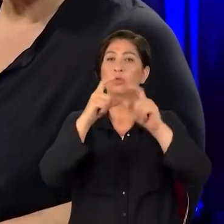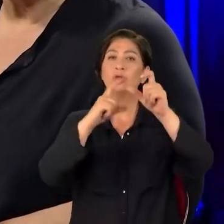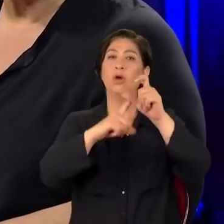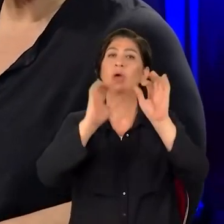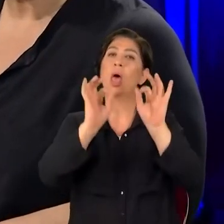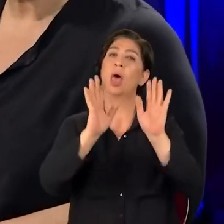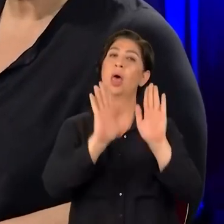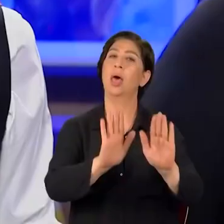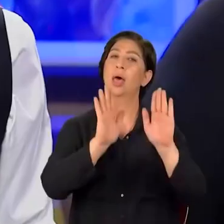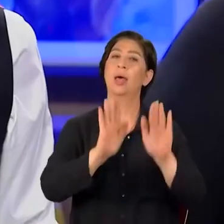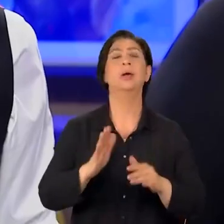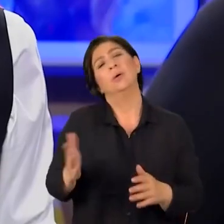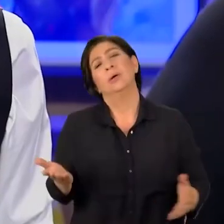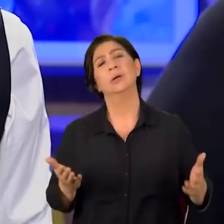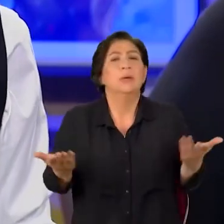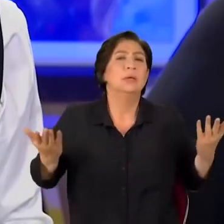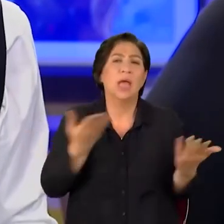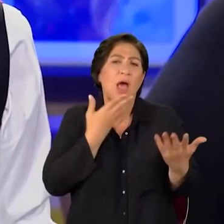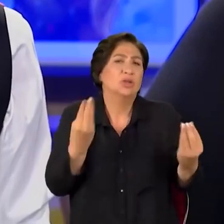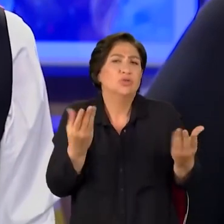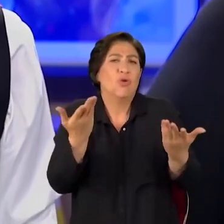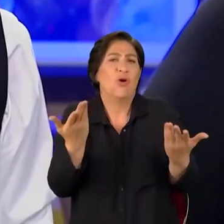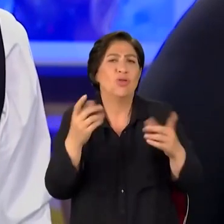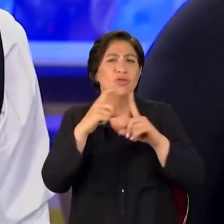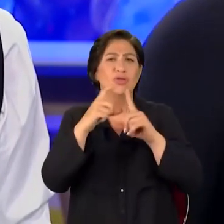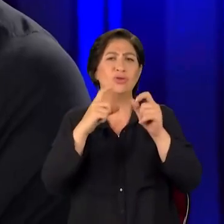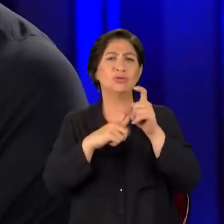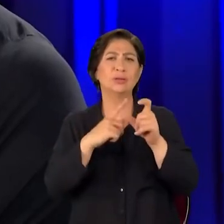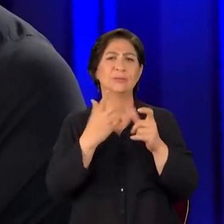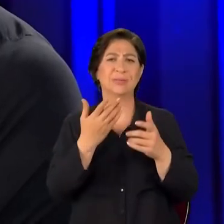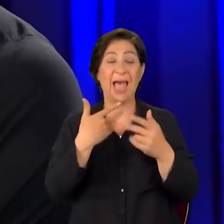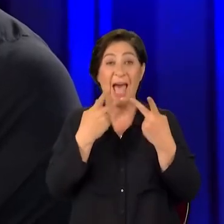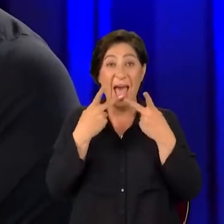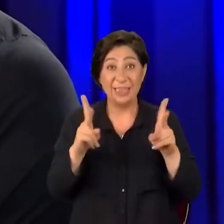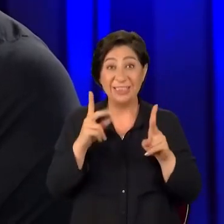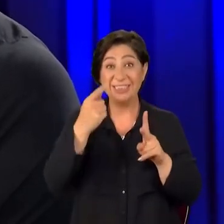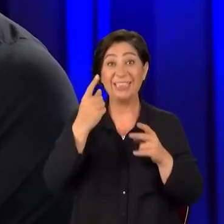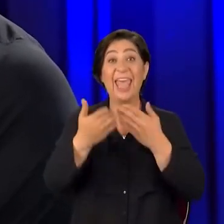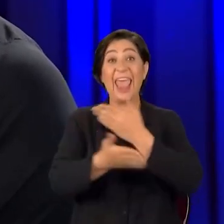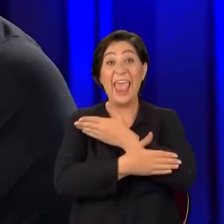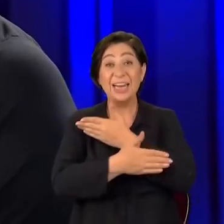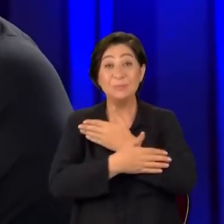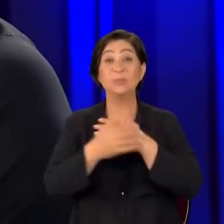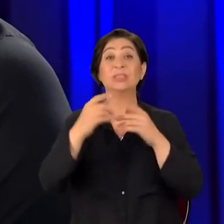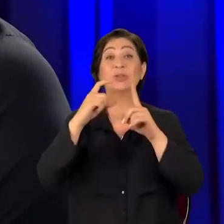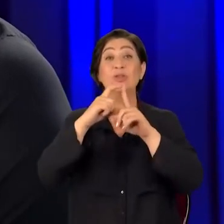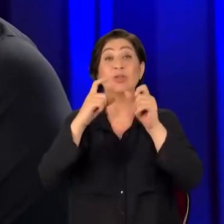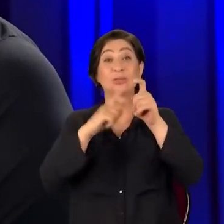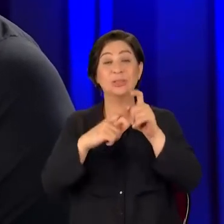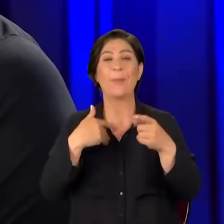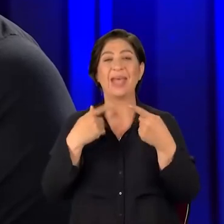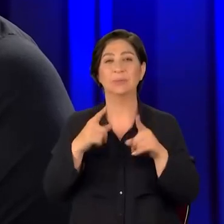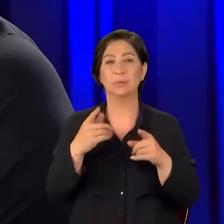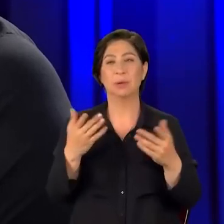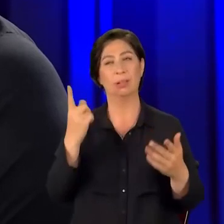ve o doçentlik yayıldı aynen, ve her devam sefer. Aynen öyle devam edelim. Doçent ama yakışıyor hatta sana. Hatta şöyleydi, güzel ben açıklayayım da hazır fırsat. Yardımcı doçentlikti o